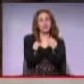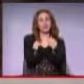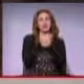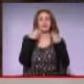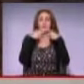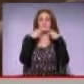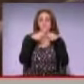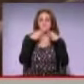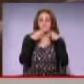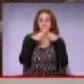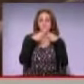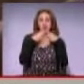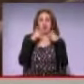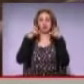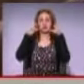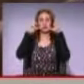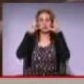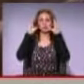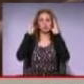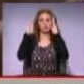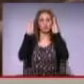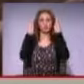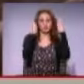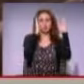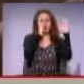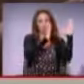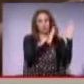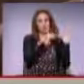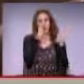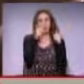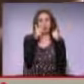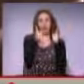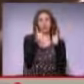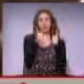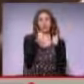القادم. هو اخر حاجه هي دي. تدعوني ان انا يعني